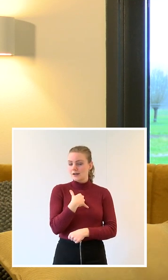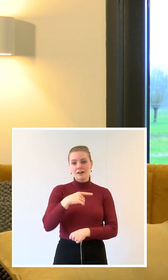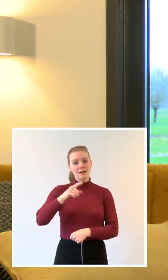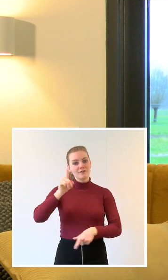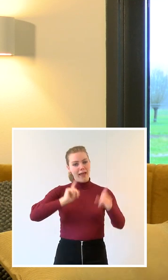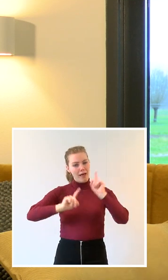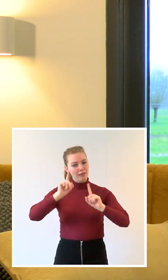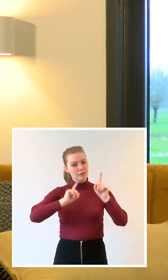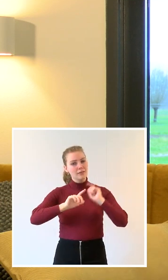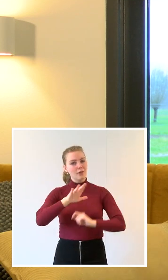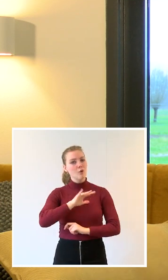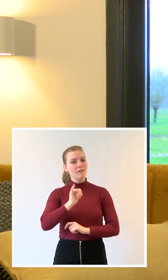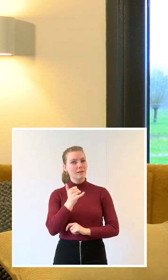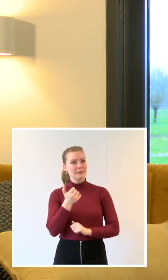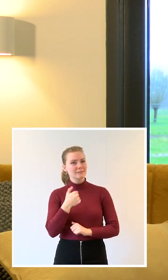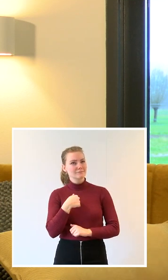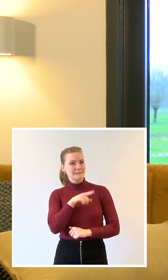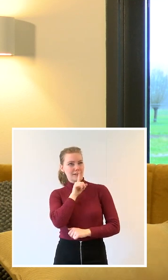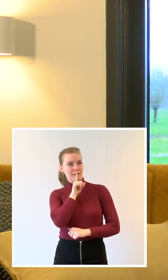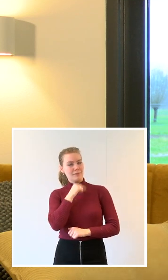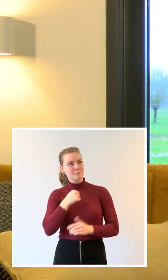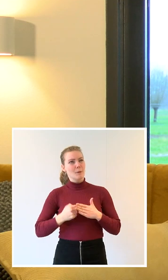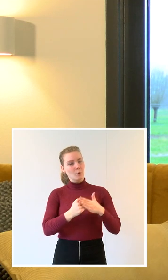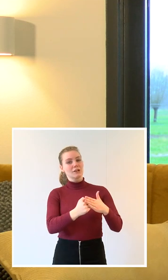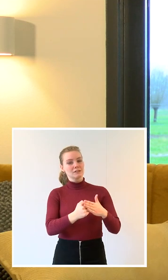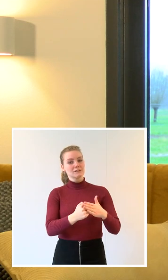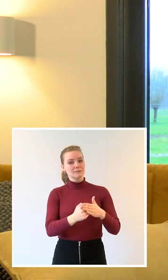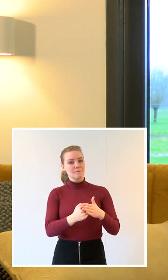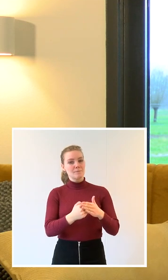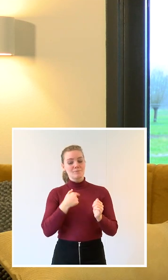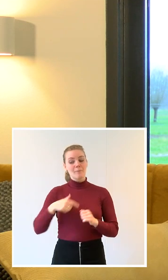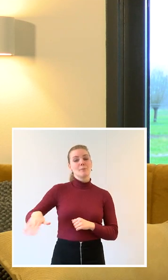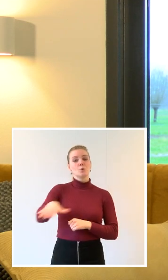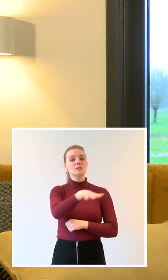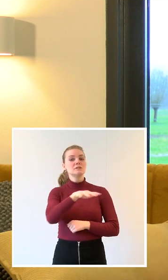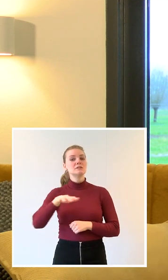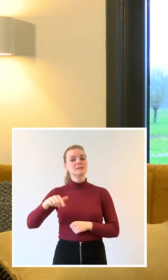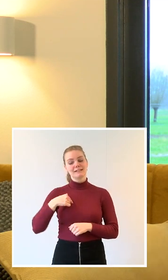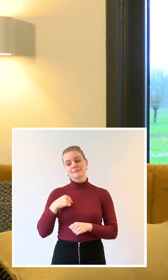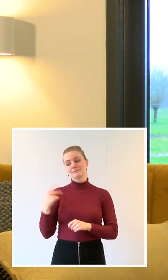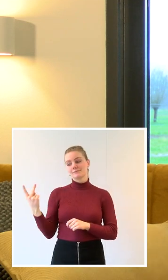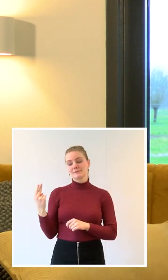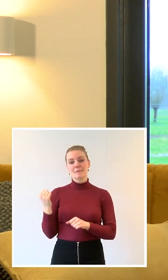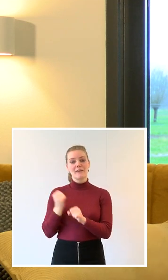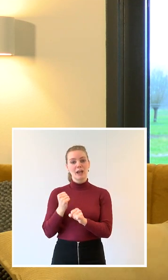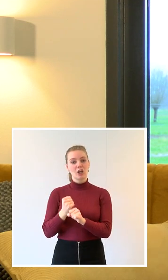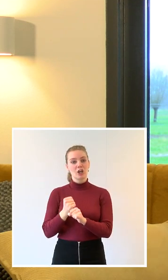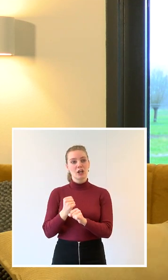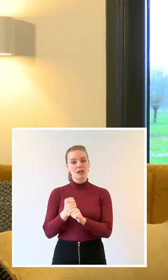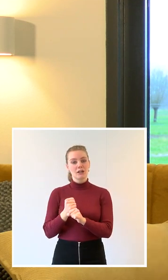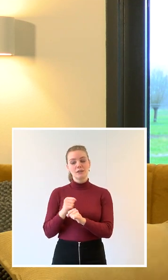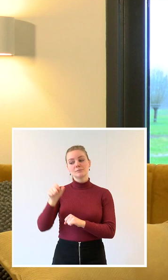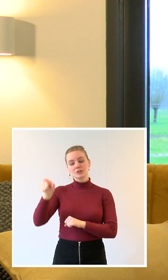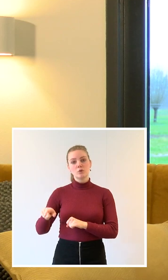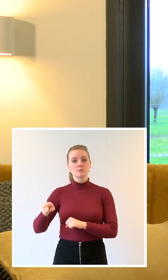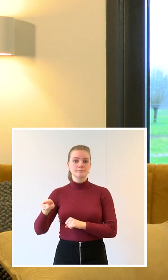beetje stil van. In mijn buurt waar ik woon, werk ik samen met iemand die, ja, ze heeft wat volgens mij een